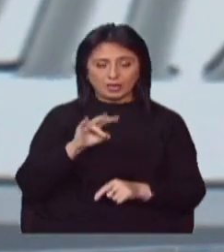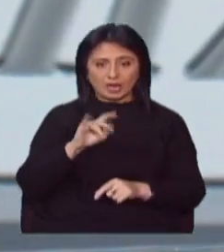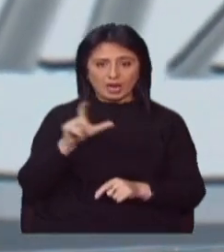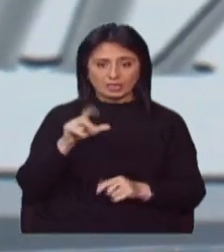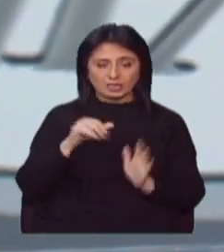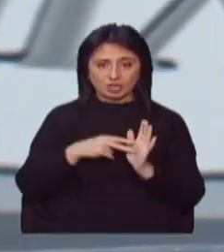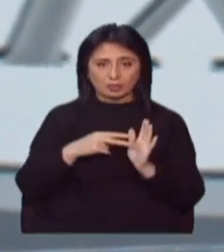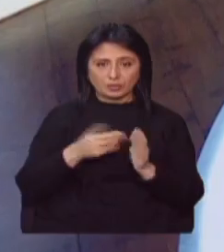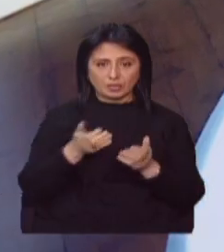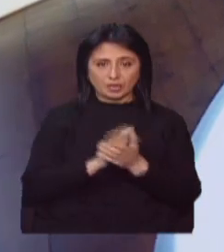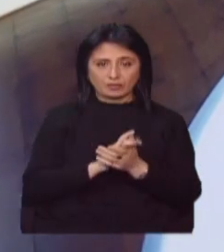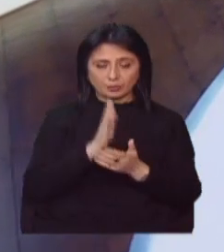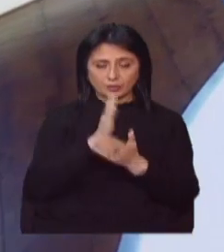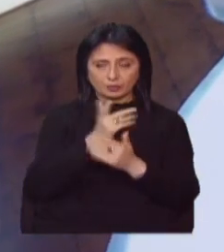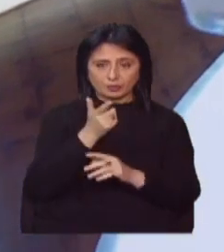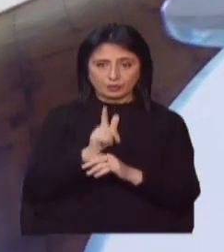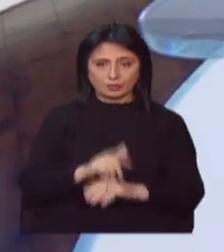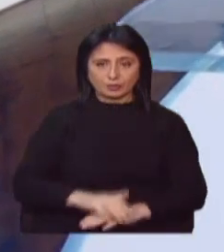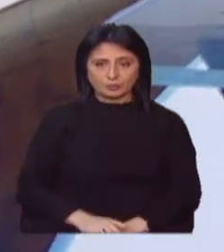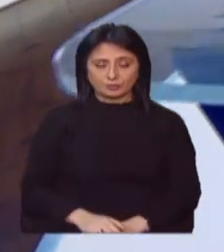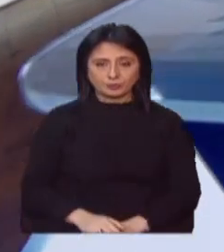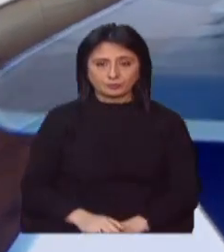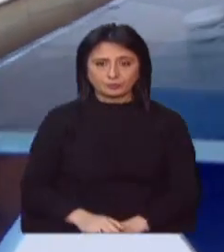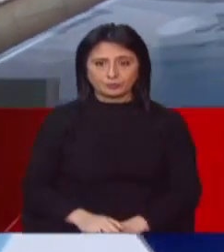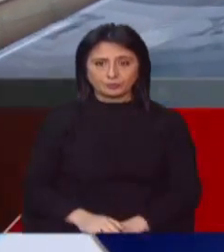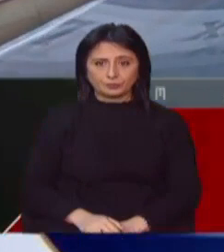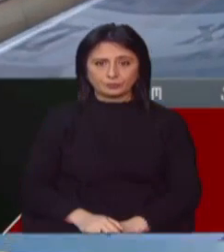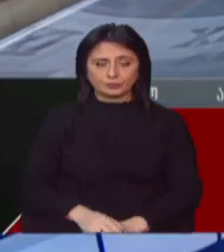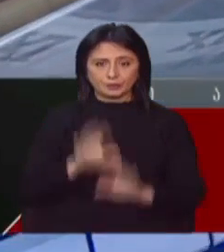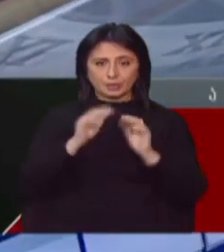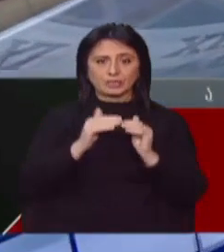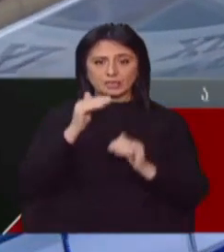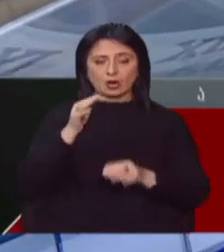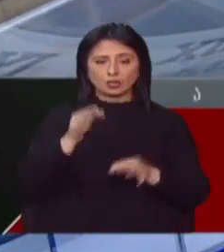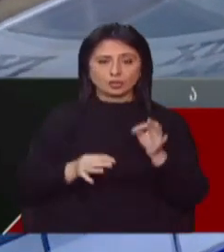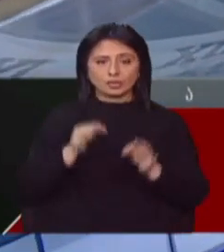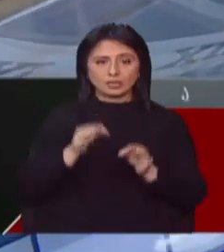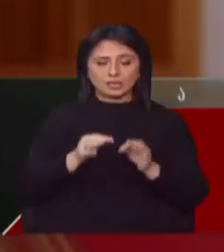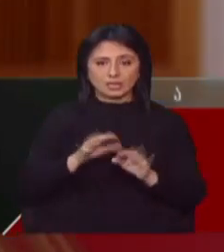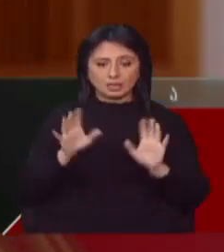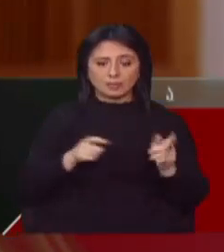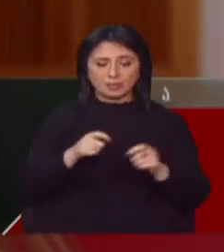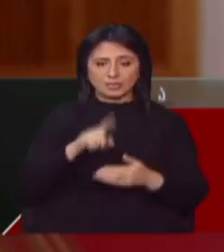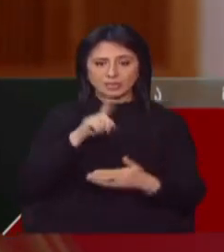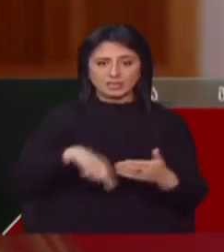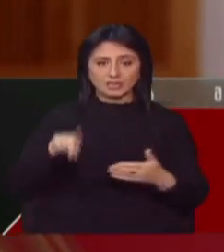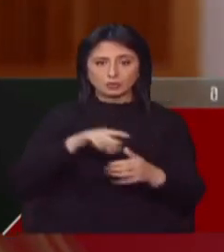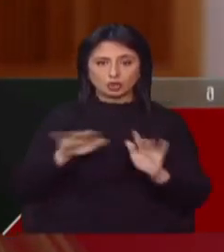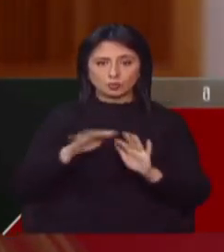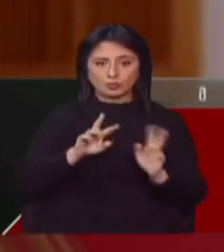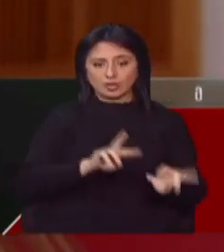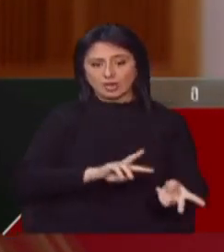მანაგაძე შეფასებებს გაგვაცნობს ახლა პირდაპირ ეთერში. Თეონა, გისმენთ. Საკონსტიტუციო სასამართლოდან პრეზიდენტის იმპიჩმენტის